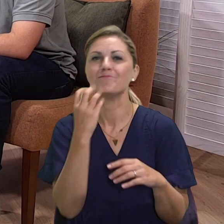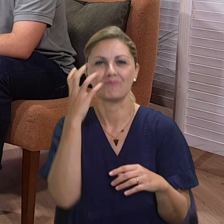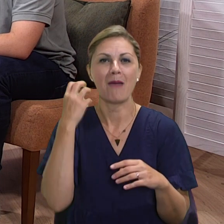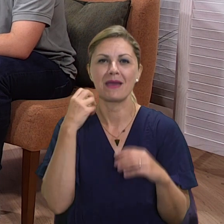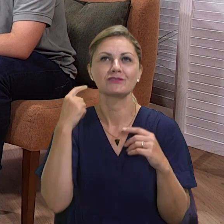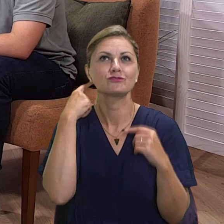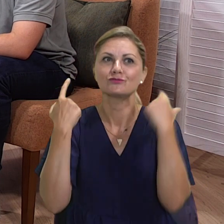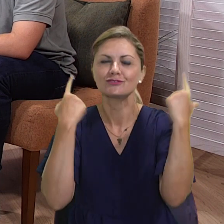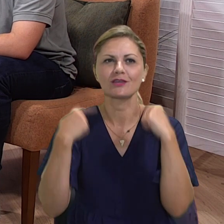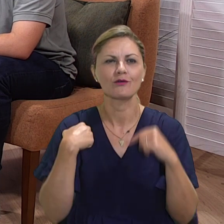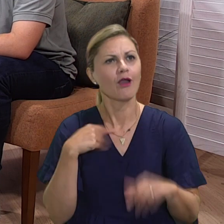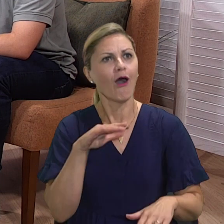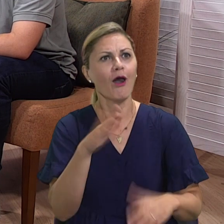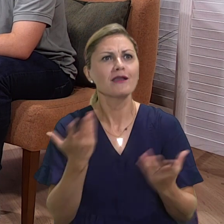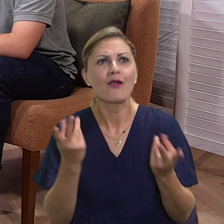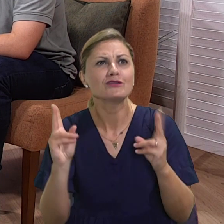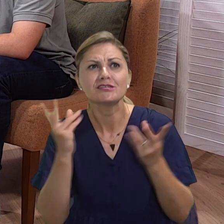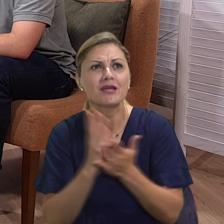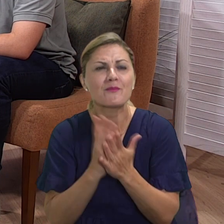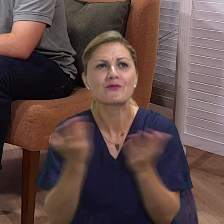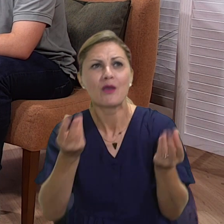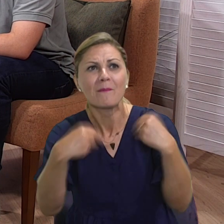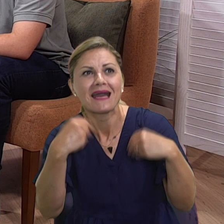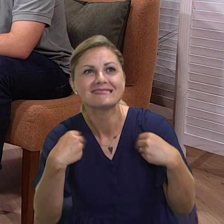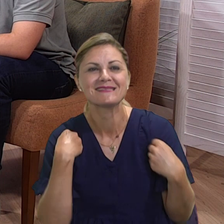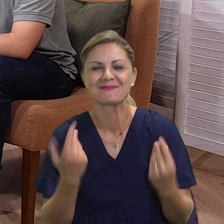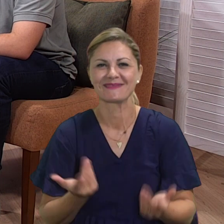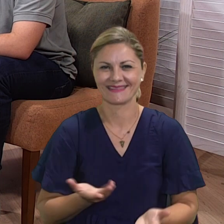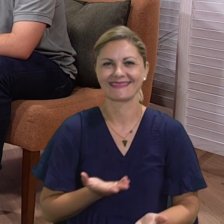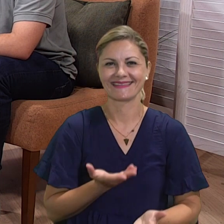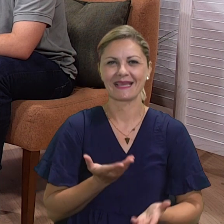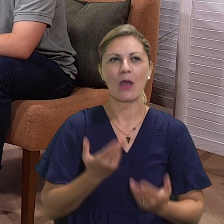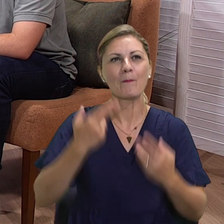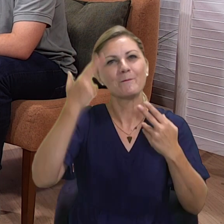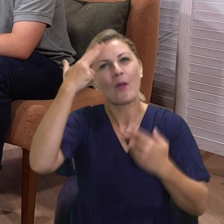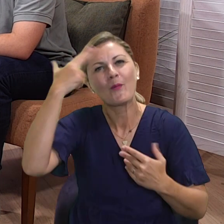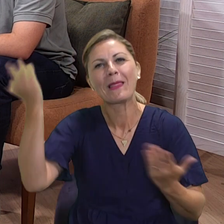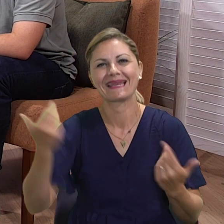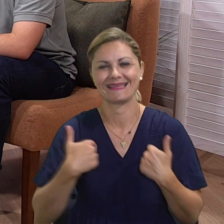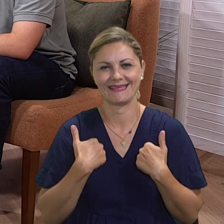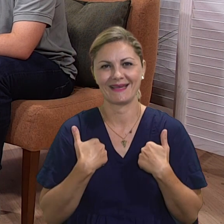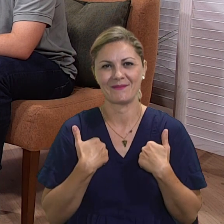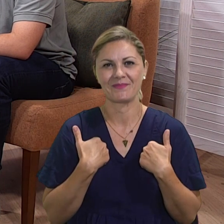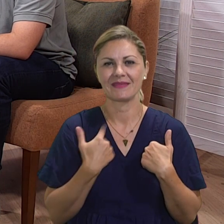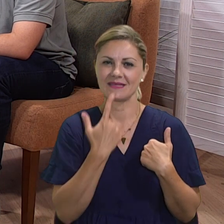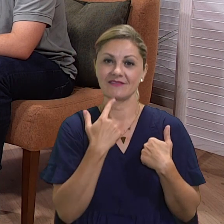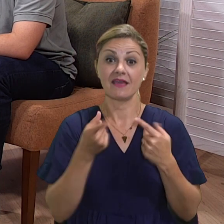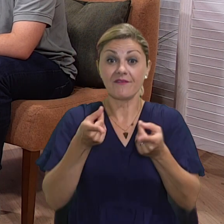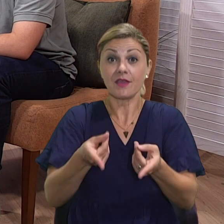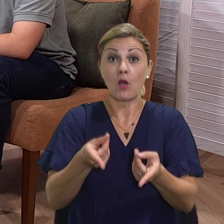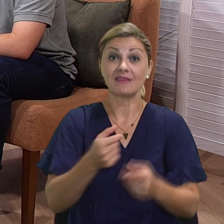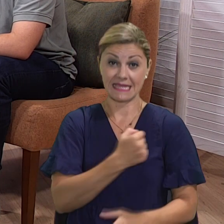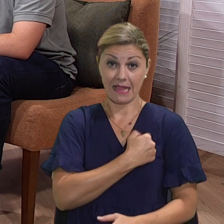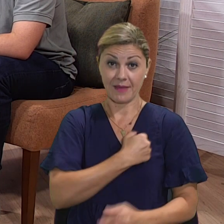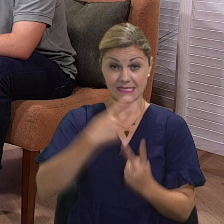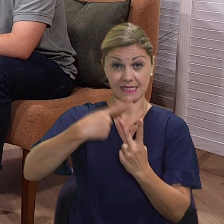će biti u emisiji, jer ja to snimim par dana prije, one misle da je to taj dan uživo. Jel? Onda u stvari sam postao ono što vi imate emisiju